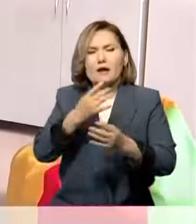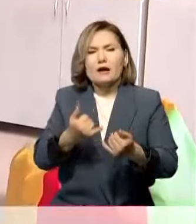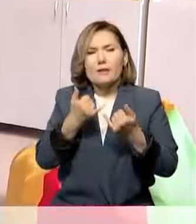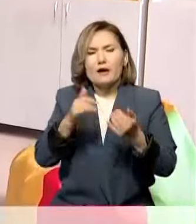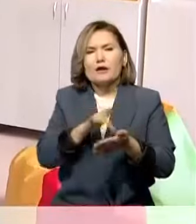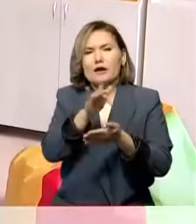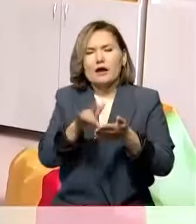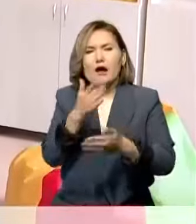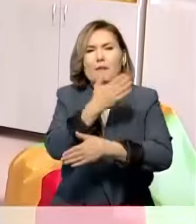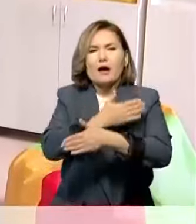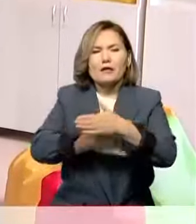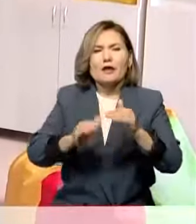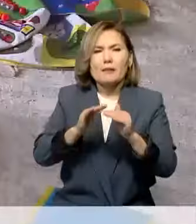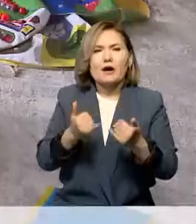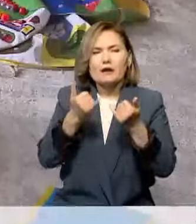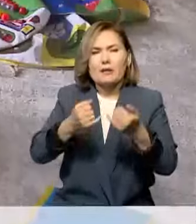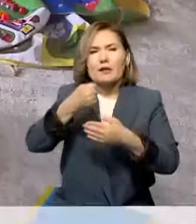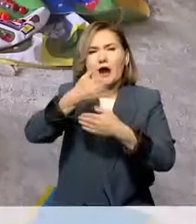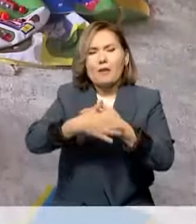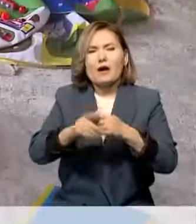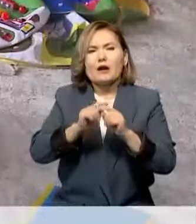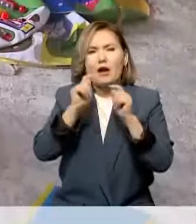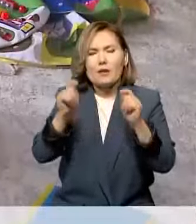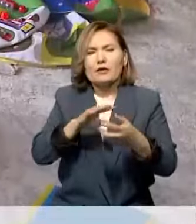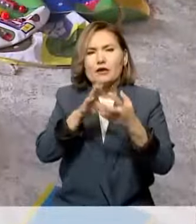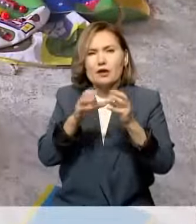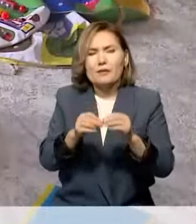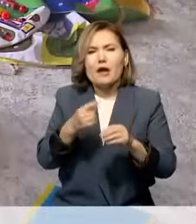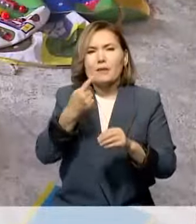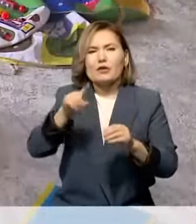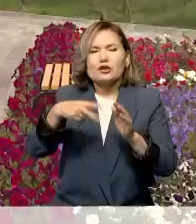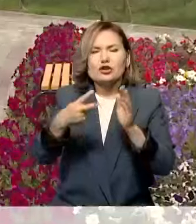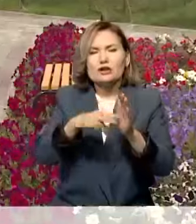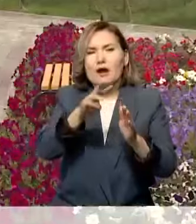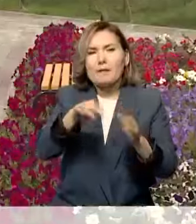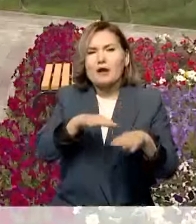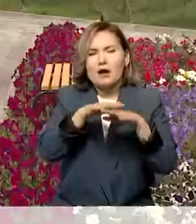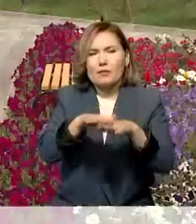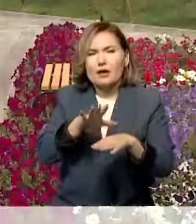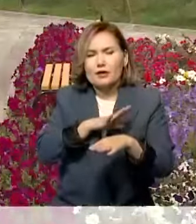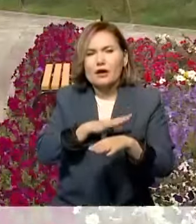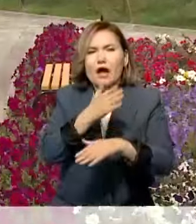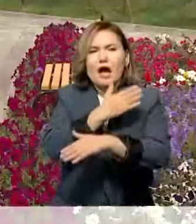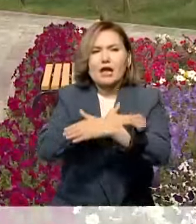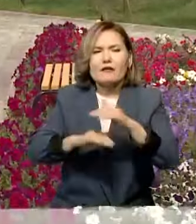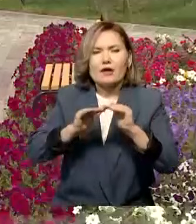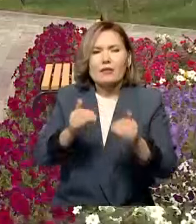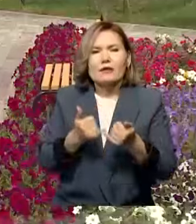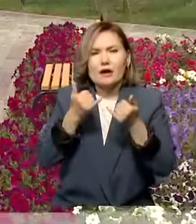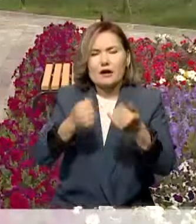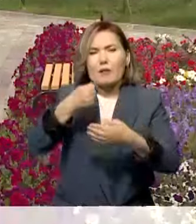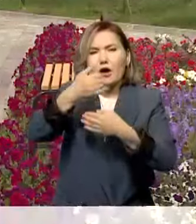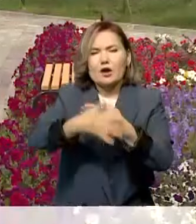шаһарда мүмкіндік шектеулі балаларға арналған балабақша ашылды. Жоба құны 1,7 миллиард теңге. Ішіндегі барлығы жағдайлар,